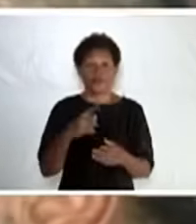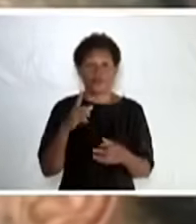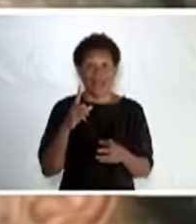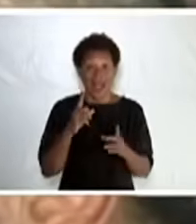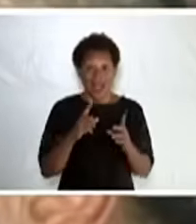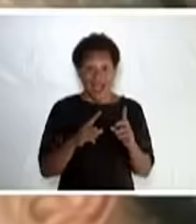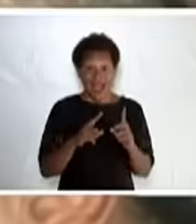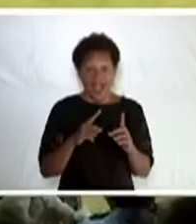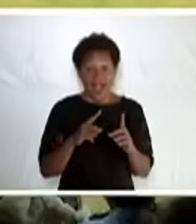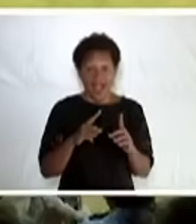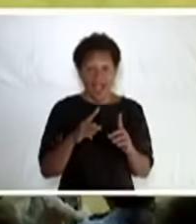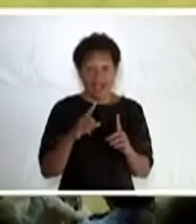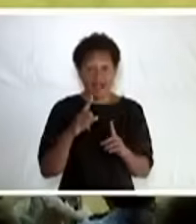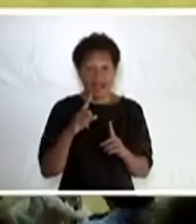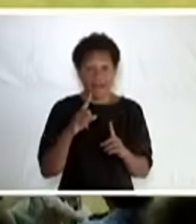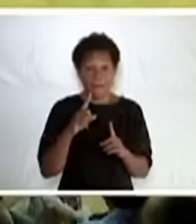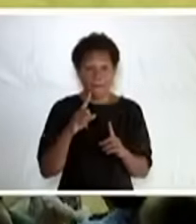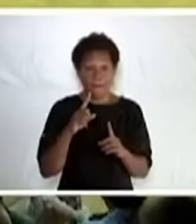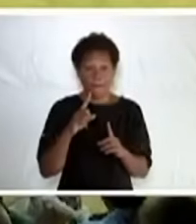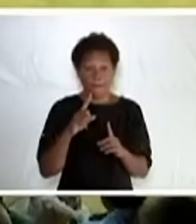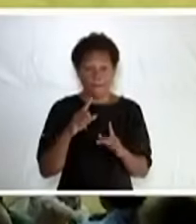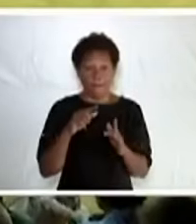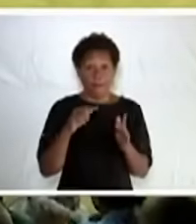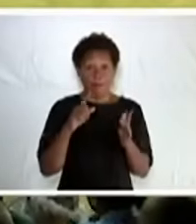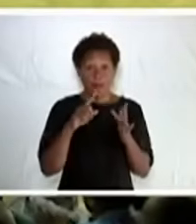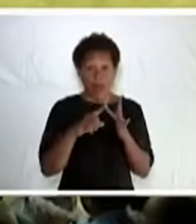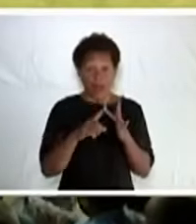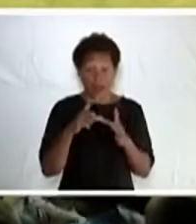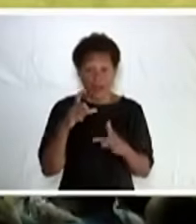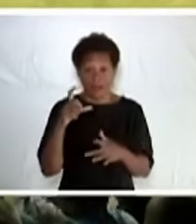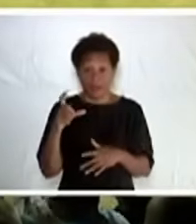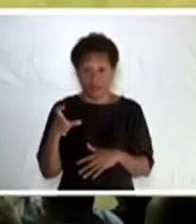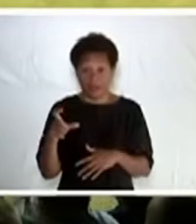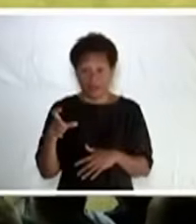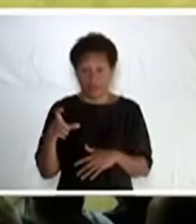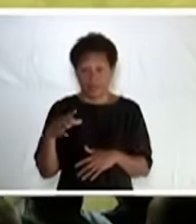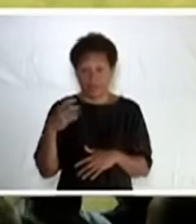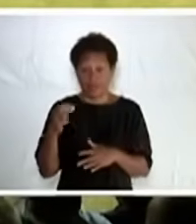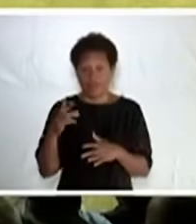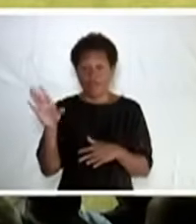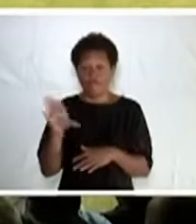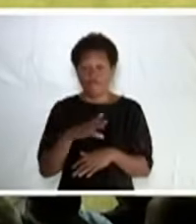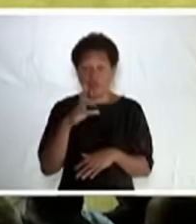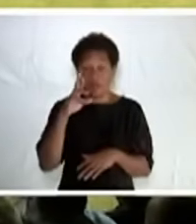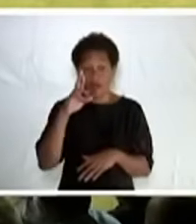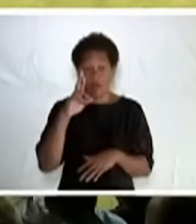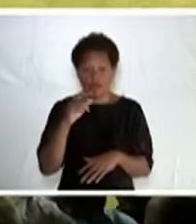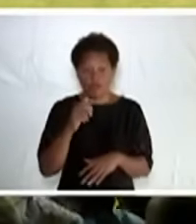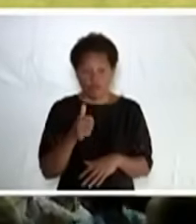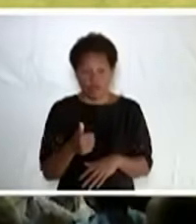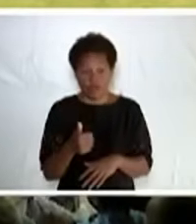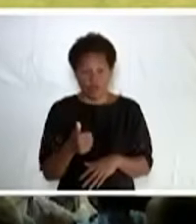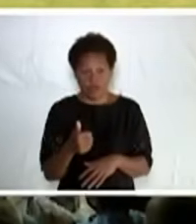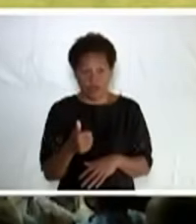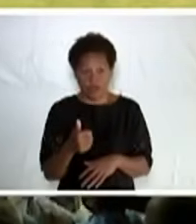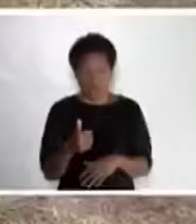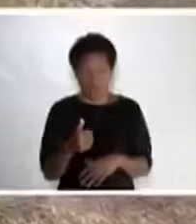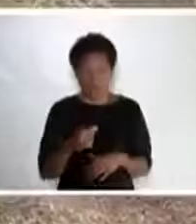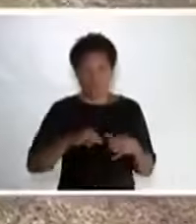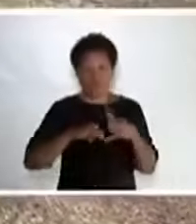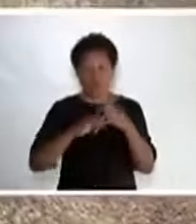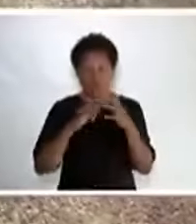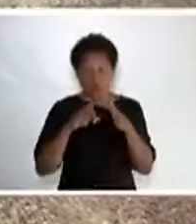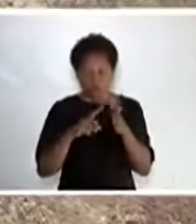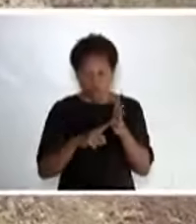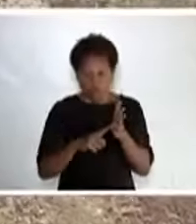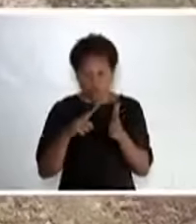is Captain Penioni Nuitamu from Matawailevu in Ra. Detachment Platoon Commander is Lieutenant Suguturanga